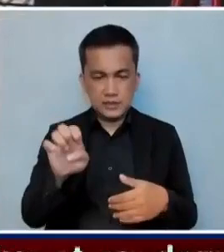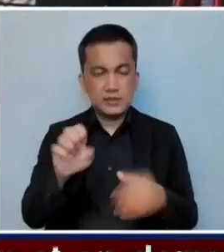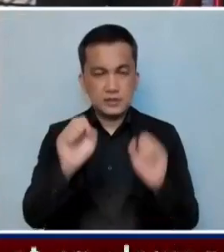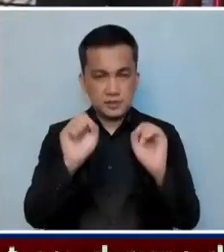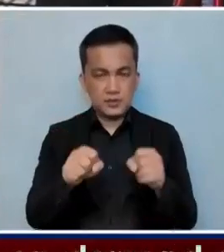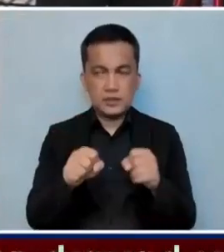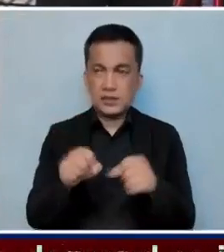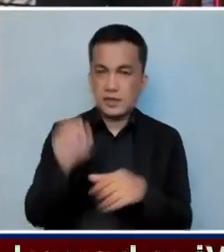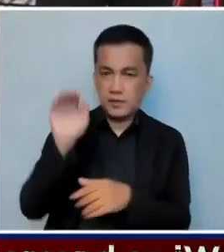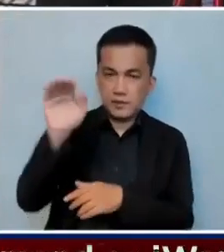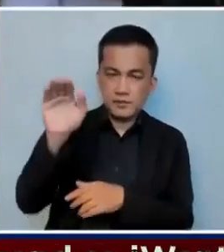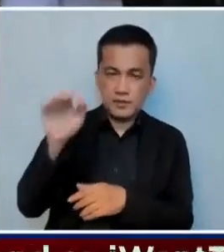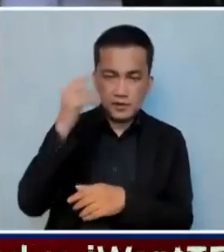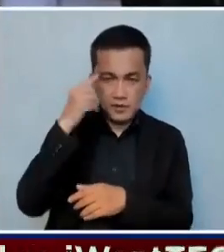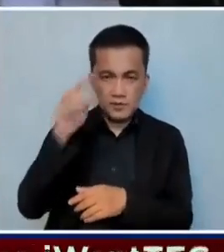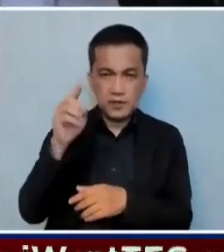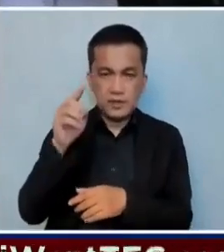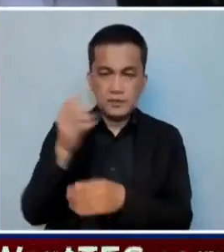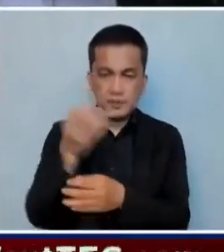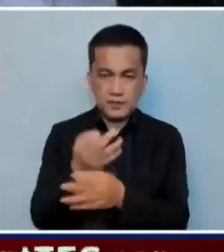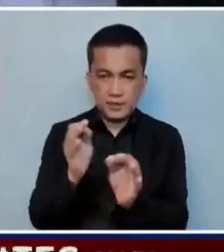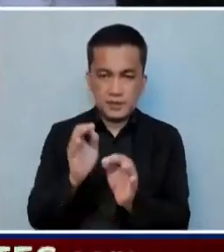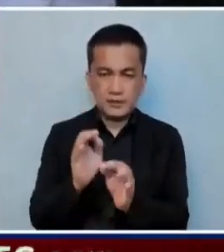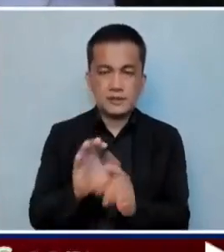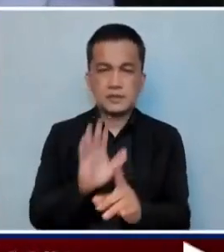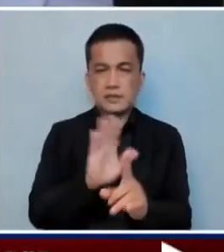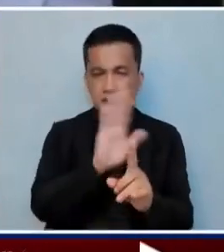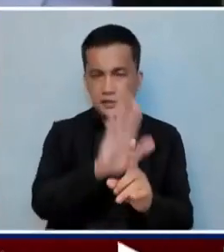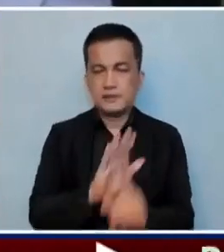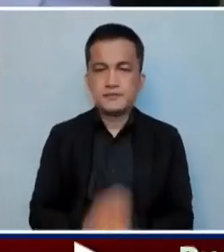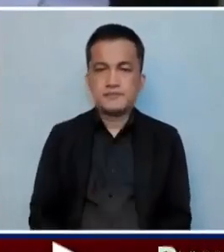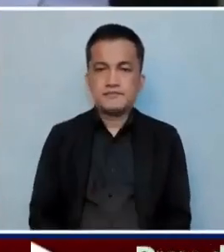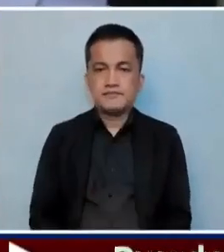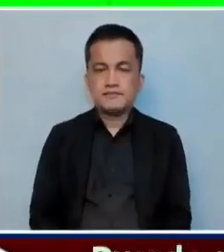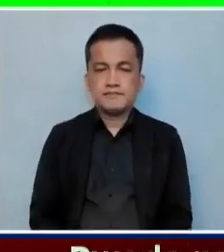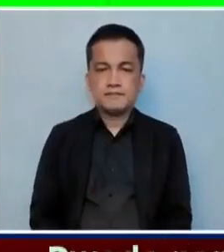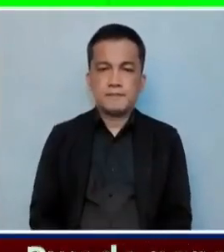apela para sa pagpapalaya sa kanya.